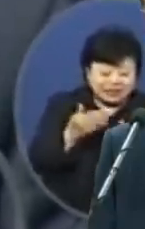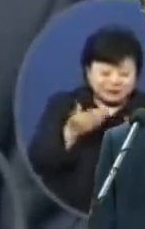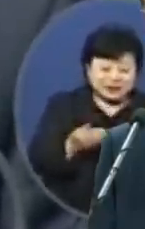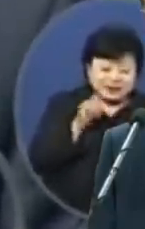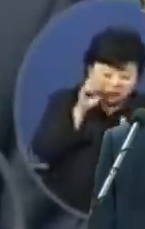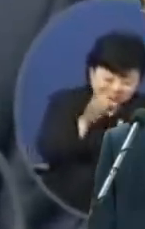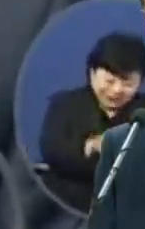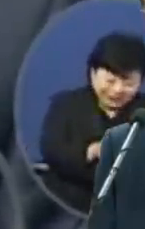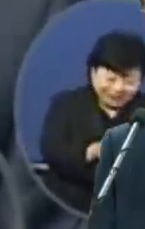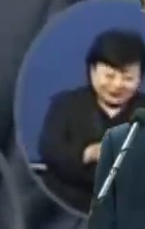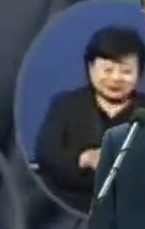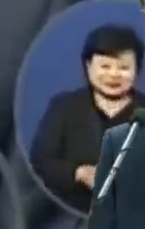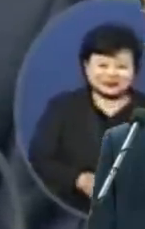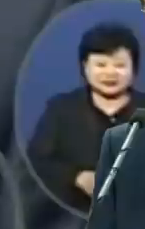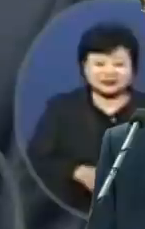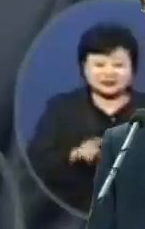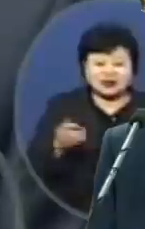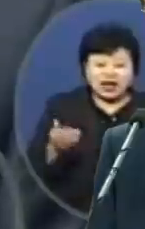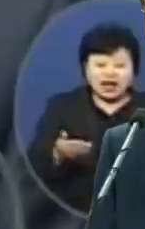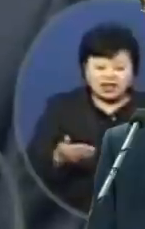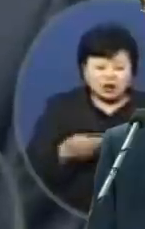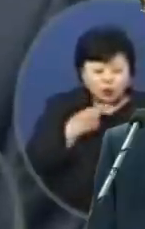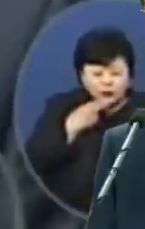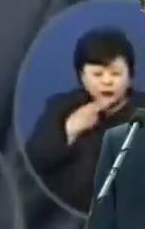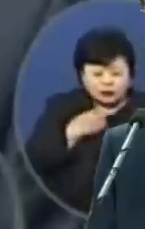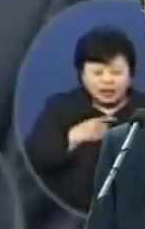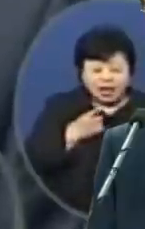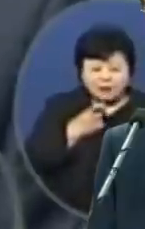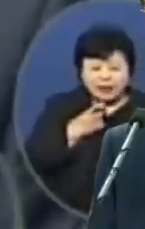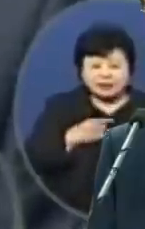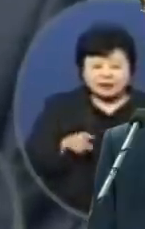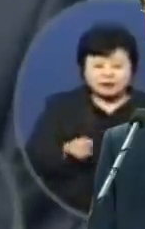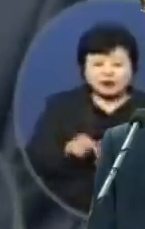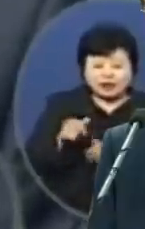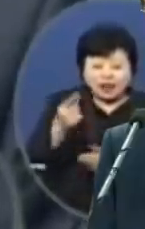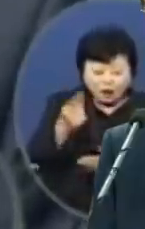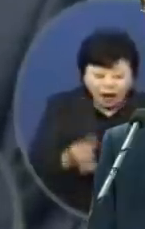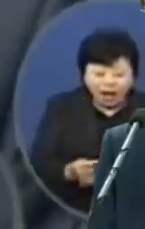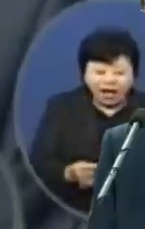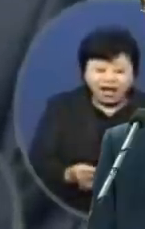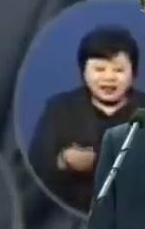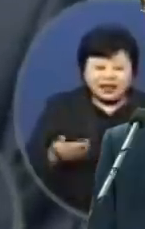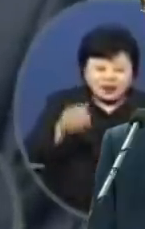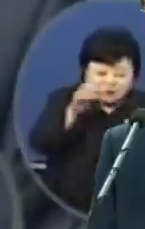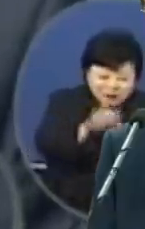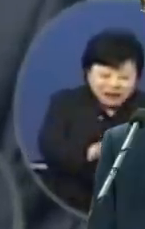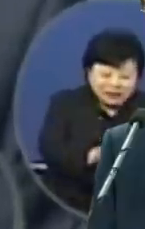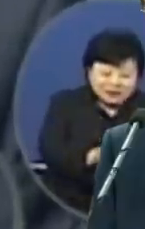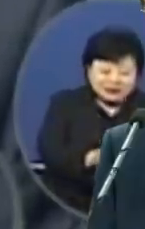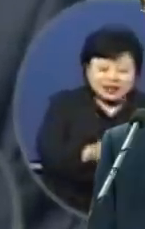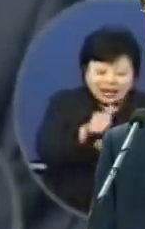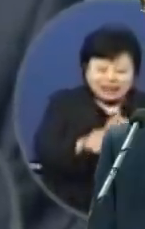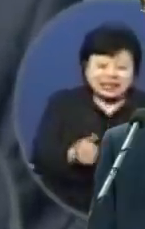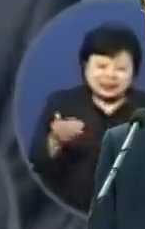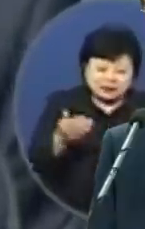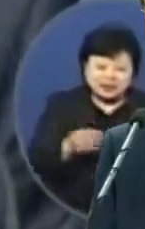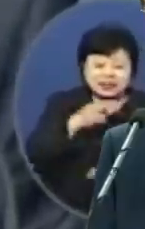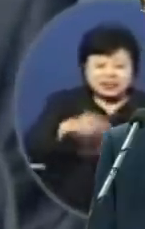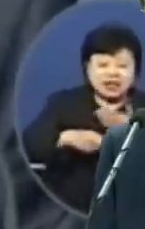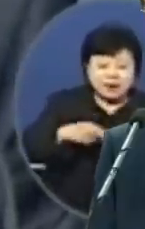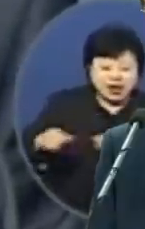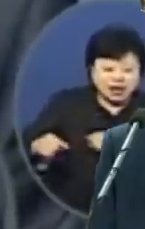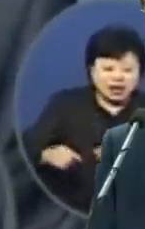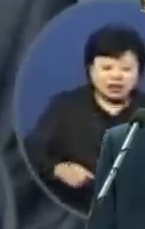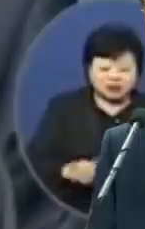말합니다. 너 할 일은 없다. 나를 믿고 따라만 오너라. 내게 일을 맡겼으니 일은 내 것 아니냐. 일을 행하시는 야외 그 일을